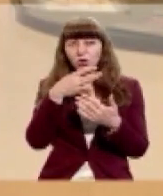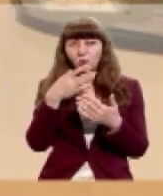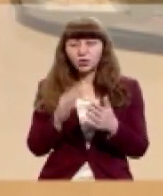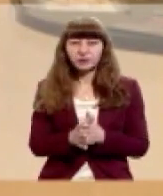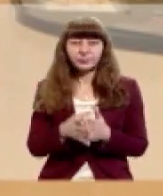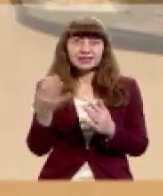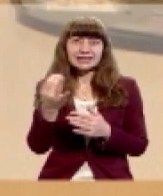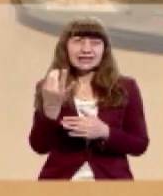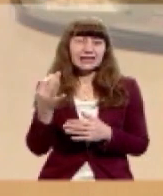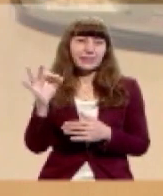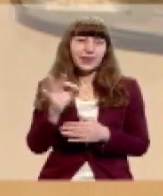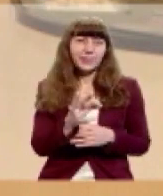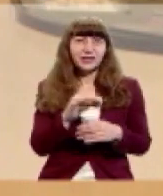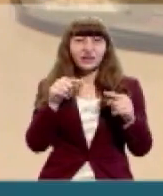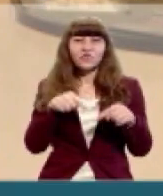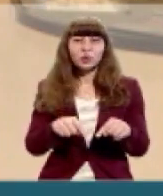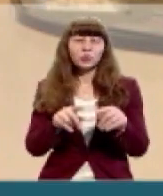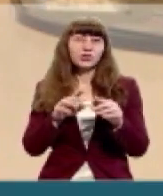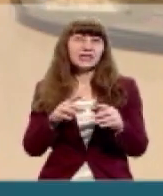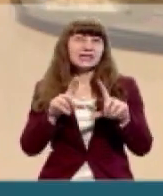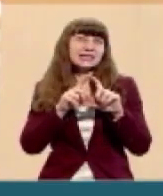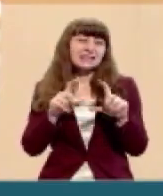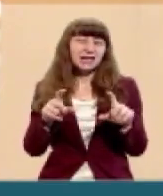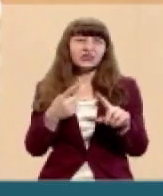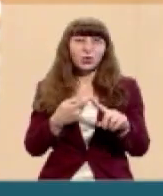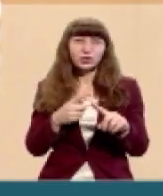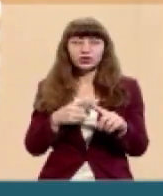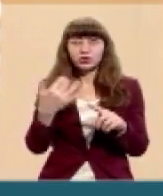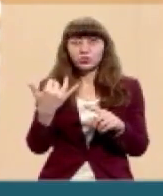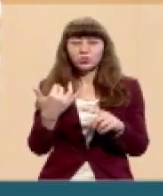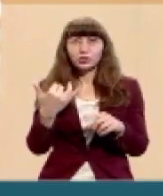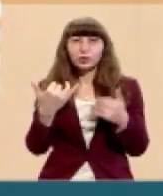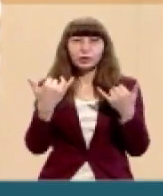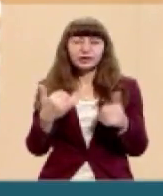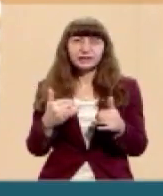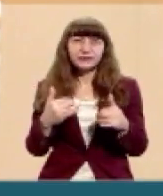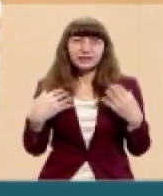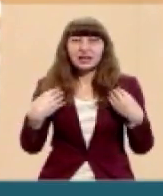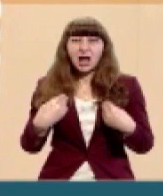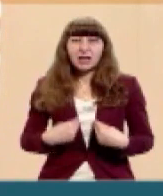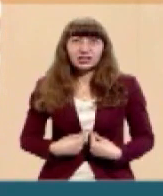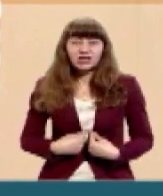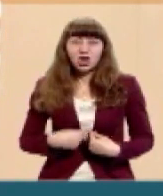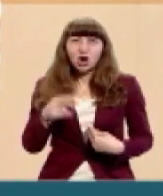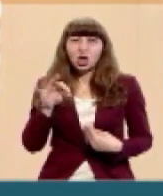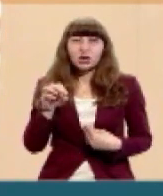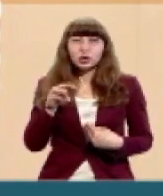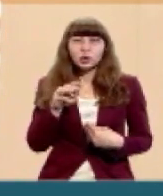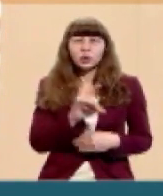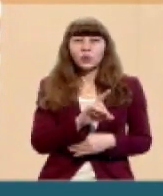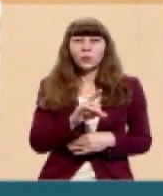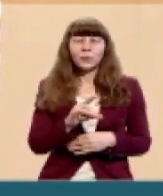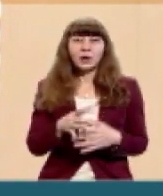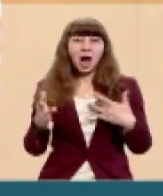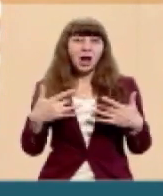киім, яғни гардероб барлық жерлермен таныстық. Соның ішінде барлық еңбектерін көрдік адамдардың. Біз